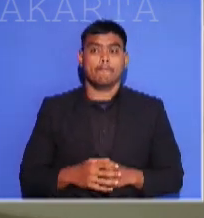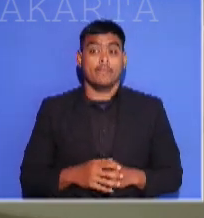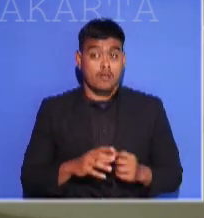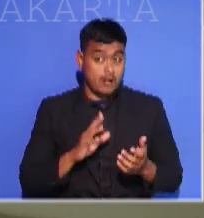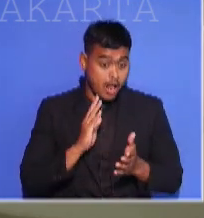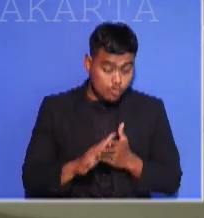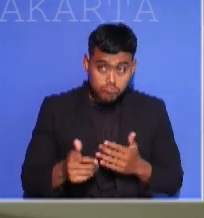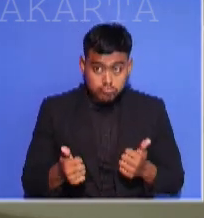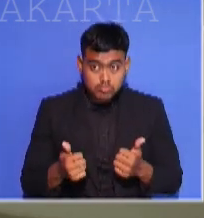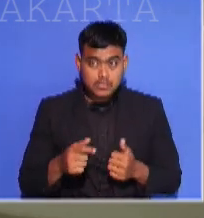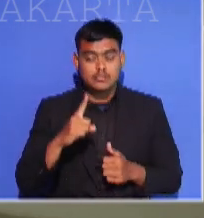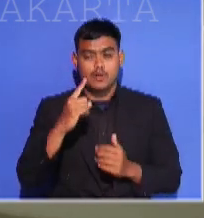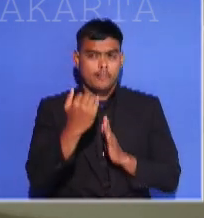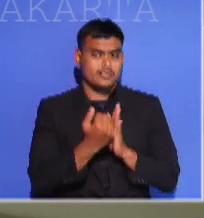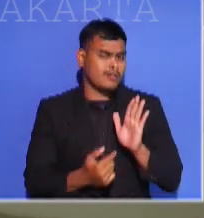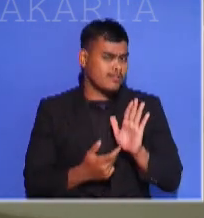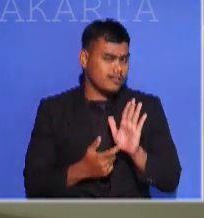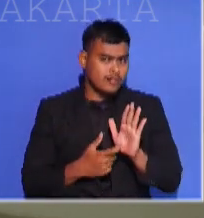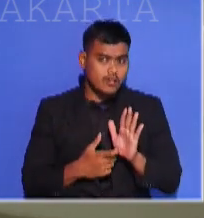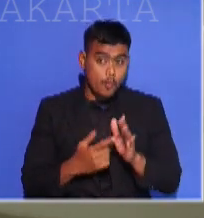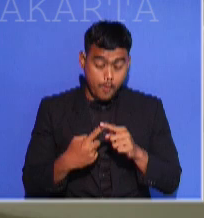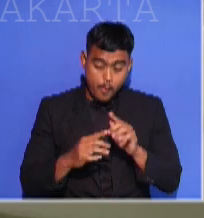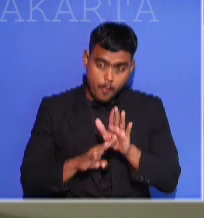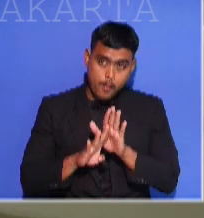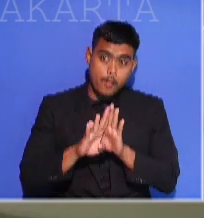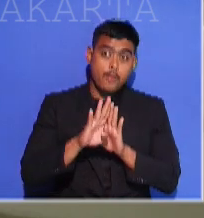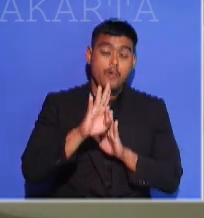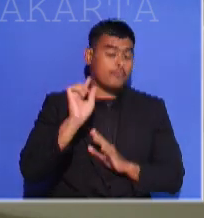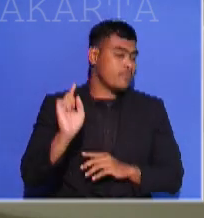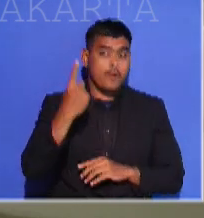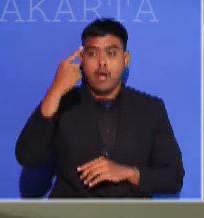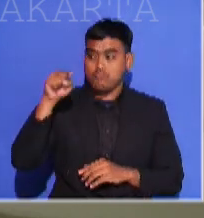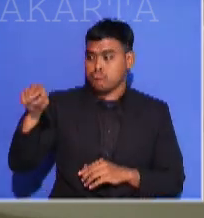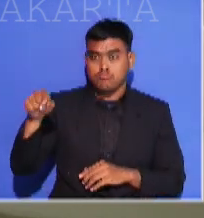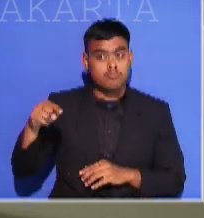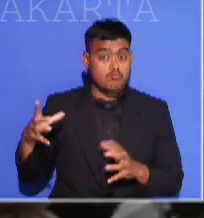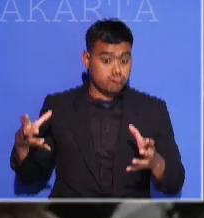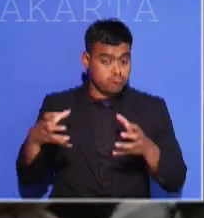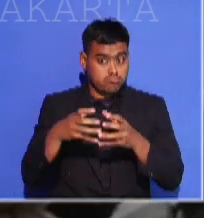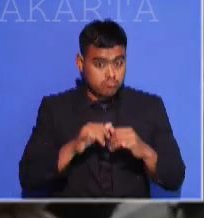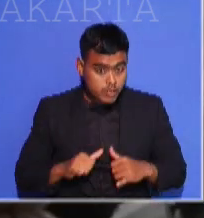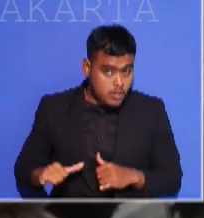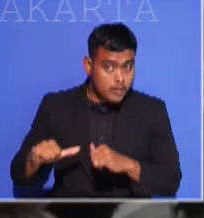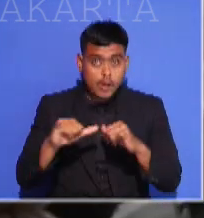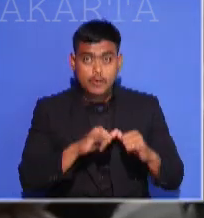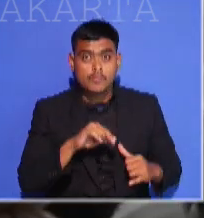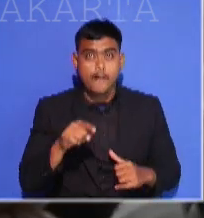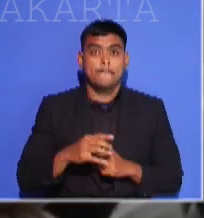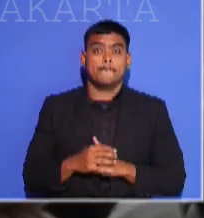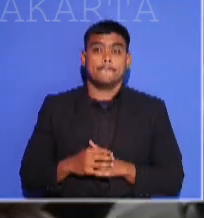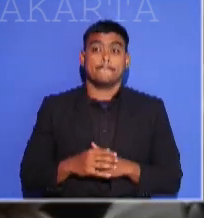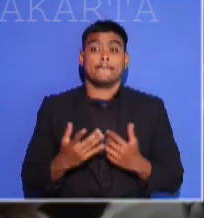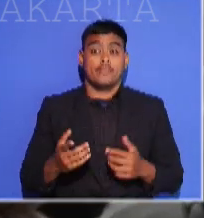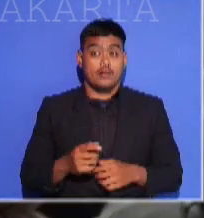mengelola kebijakannya melindungi dan memajukan itu salah satu kewajiban yang bersama-sama akan kita Kawal digitalety